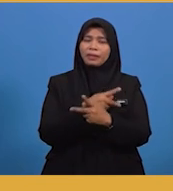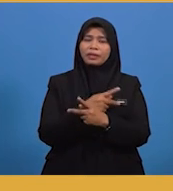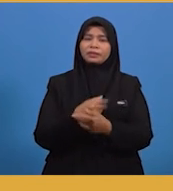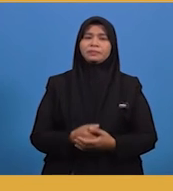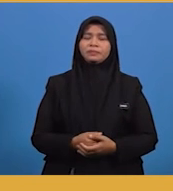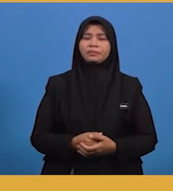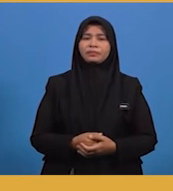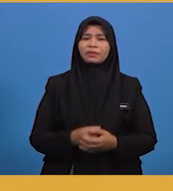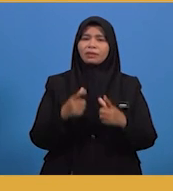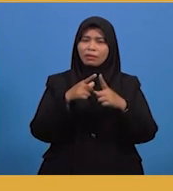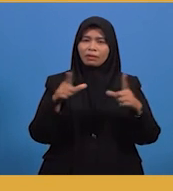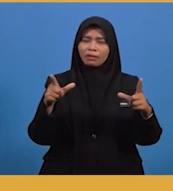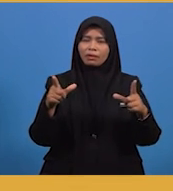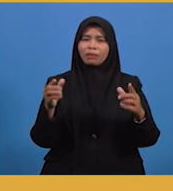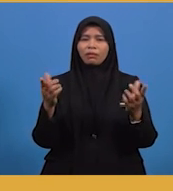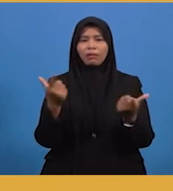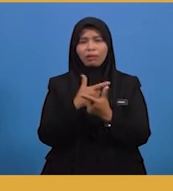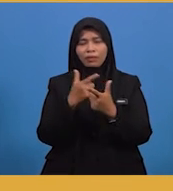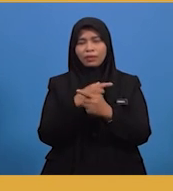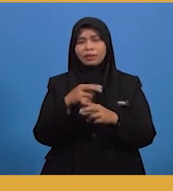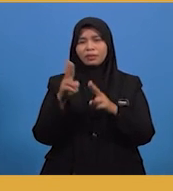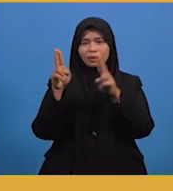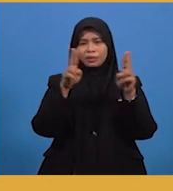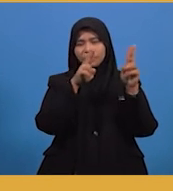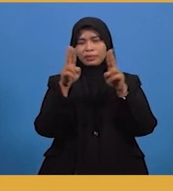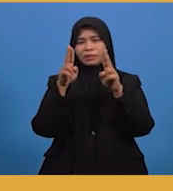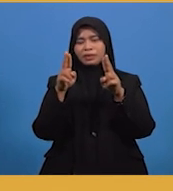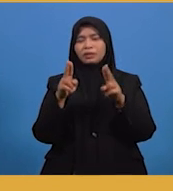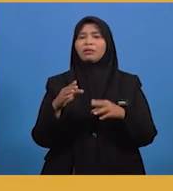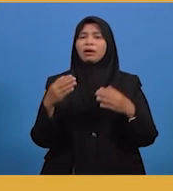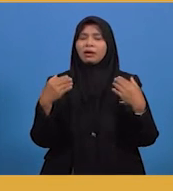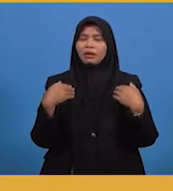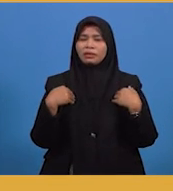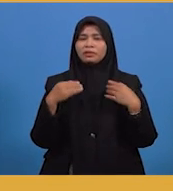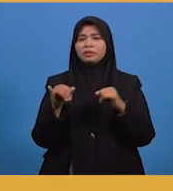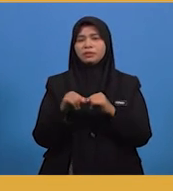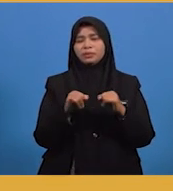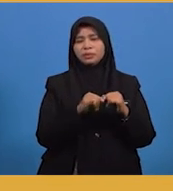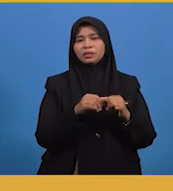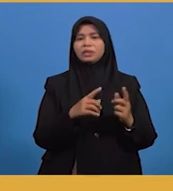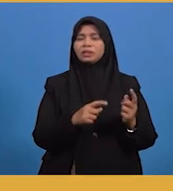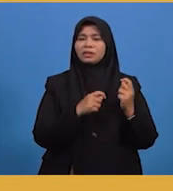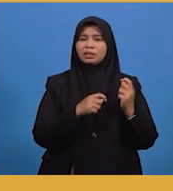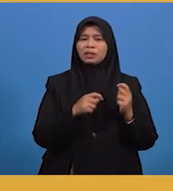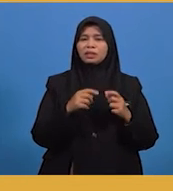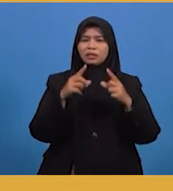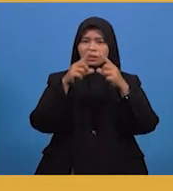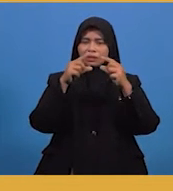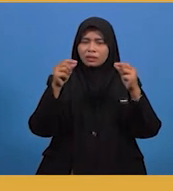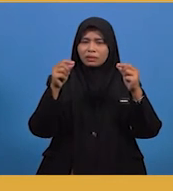Selain serangan melalui udara dan laut, sebilangan besar tentera Jepun menyerang tanah